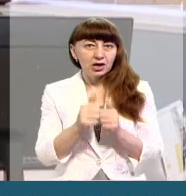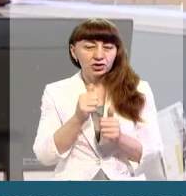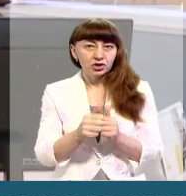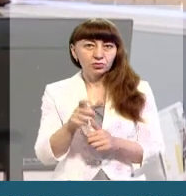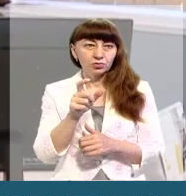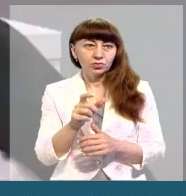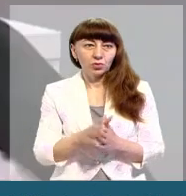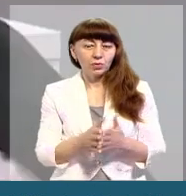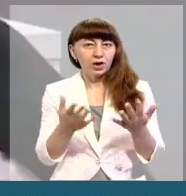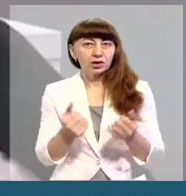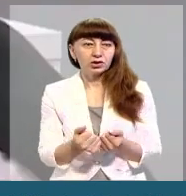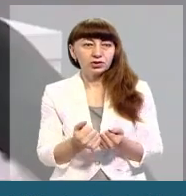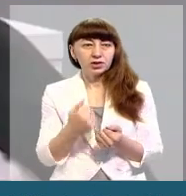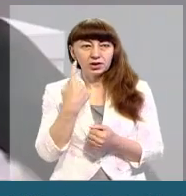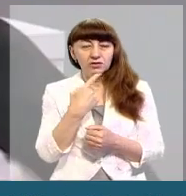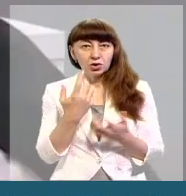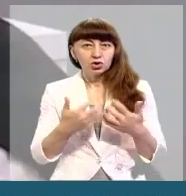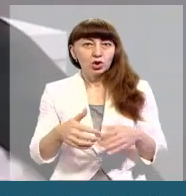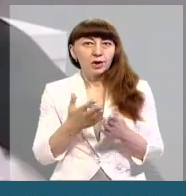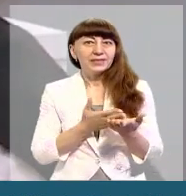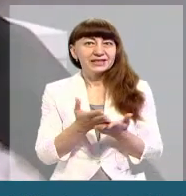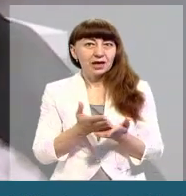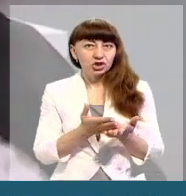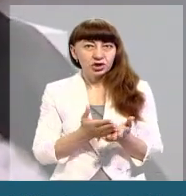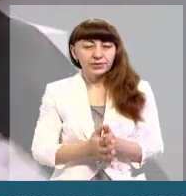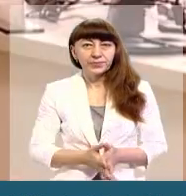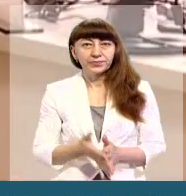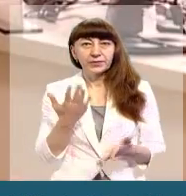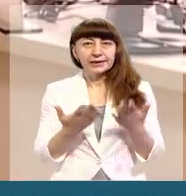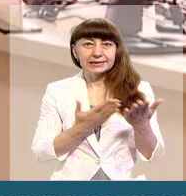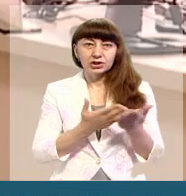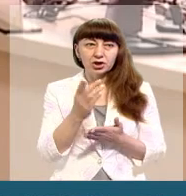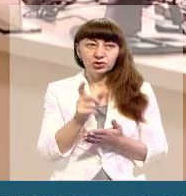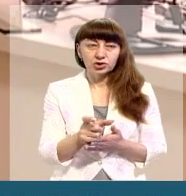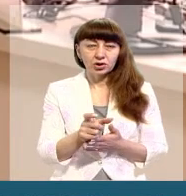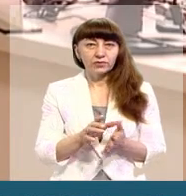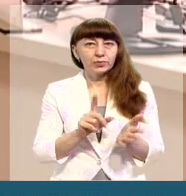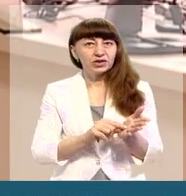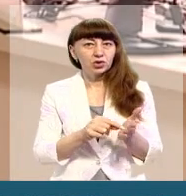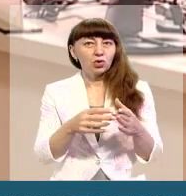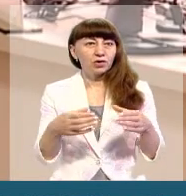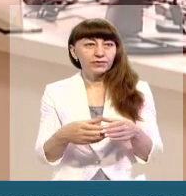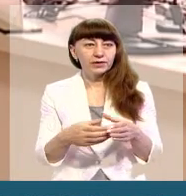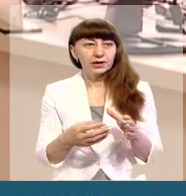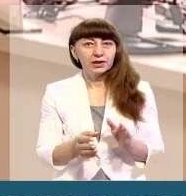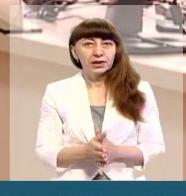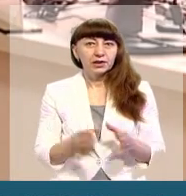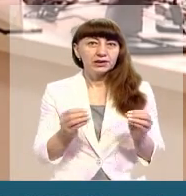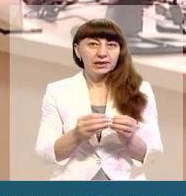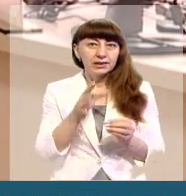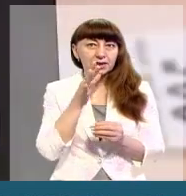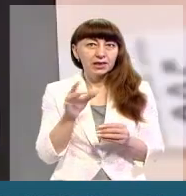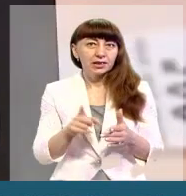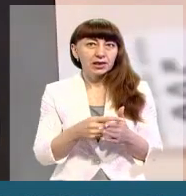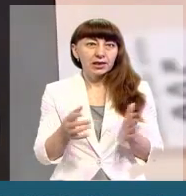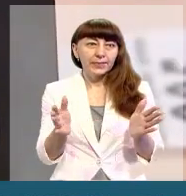жеке тағайындалатынын еске саламыз. Егер азаматтың зейнетақы жүйесіндегі өтілі 10 жыл немесе одан аз болса, сондай-ақ мүлде жоқ болса,